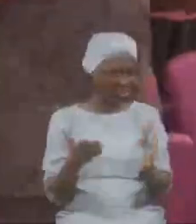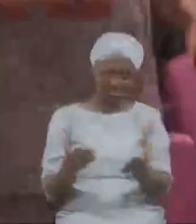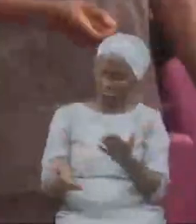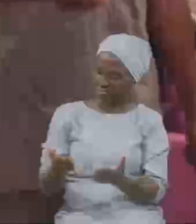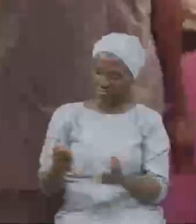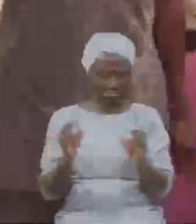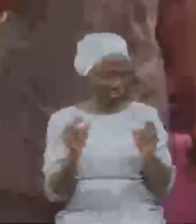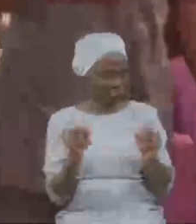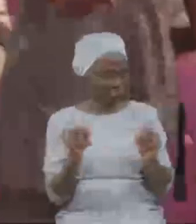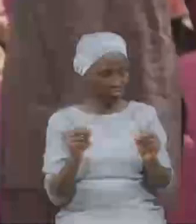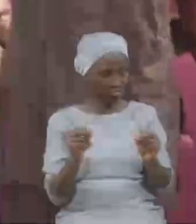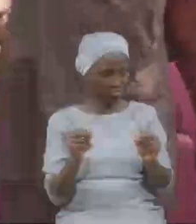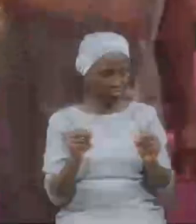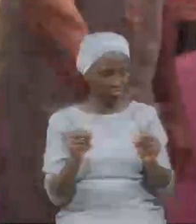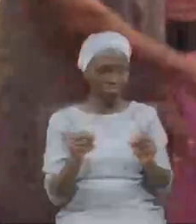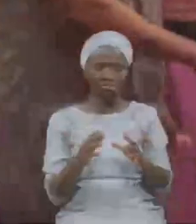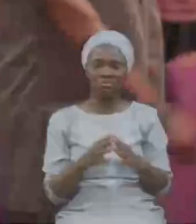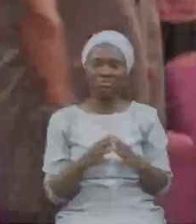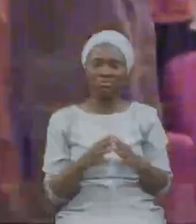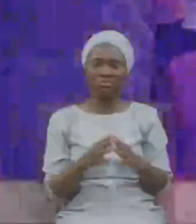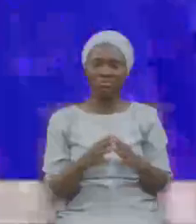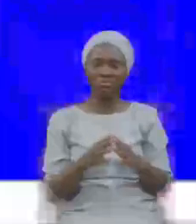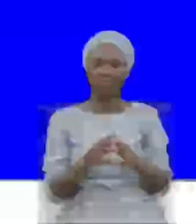pas de peut-être,